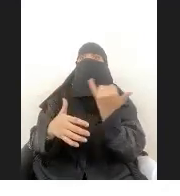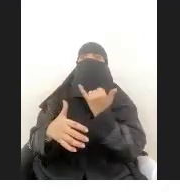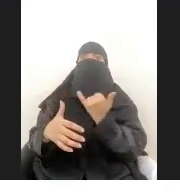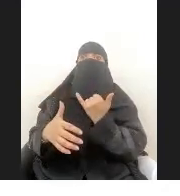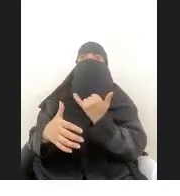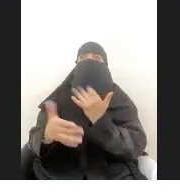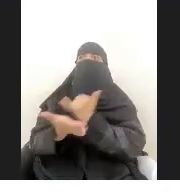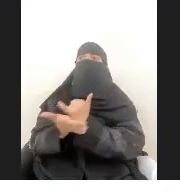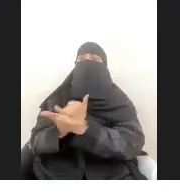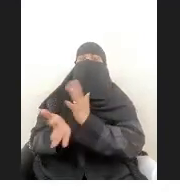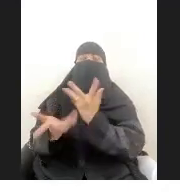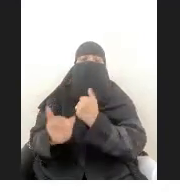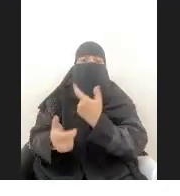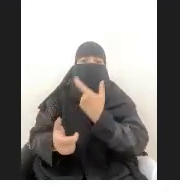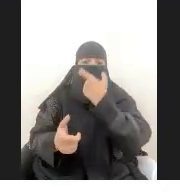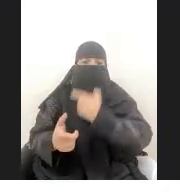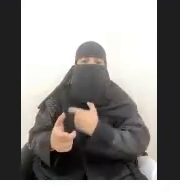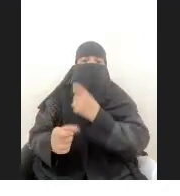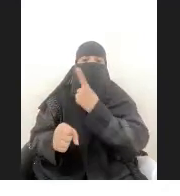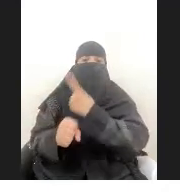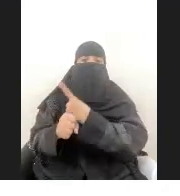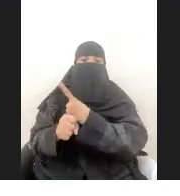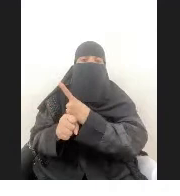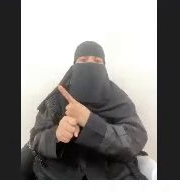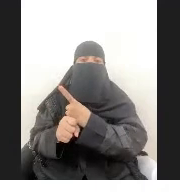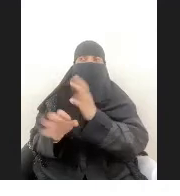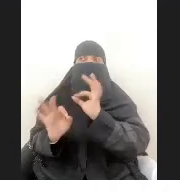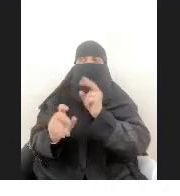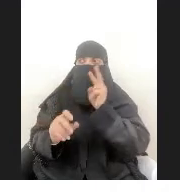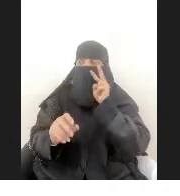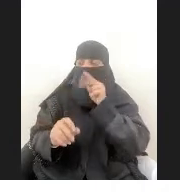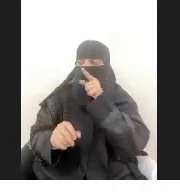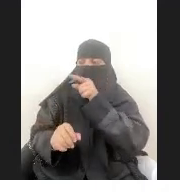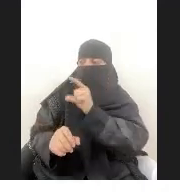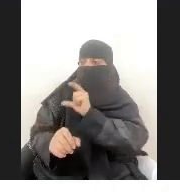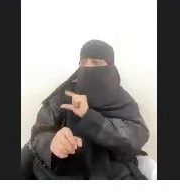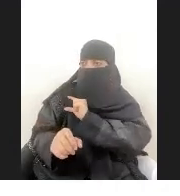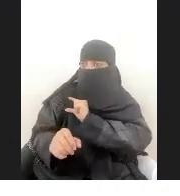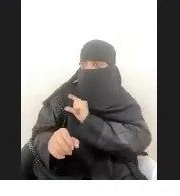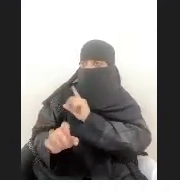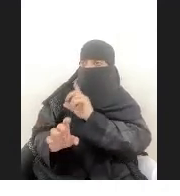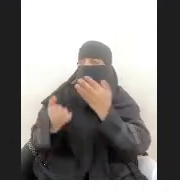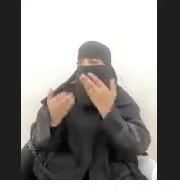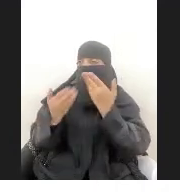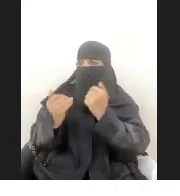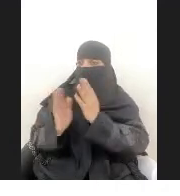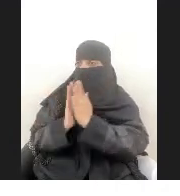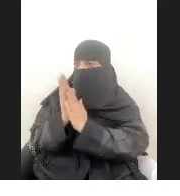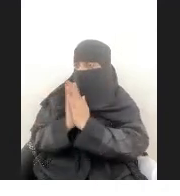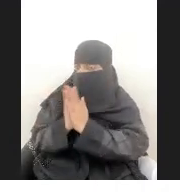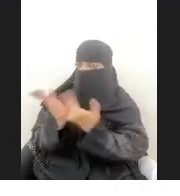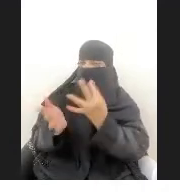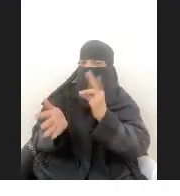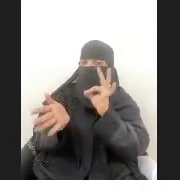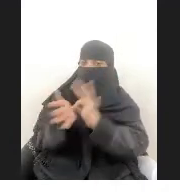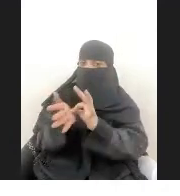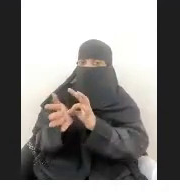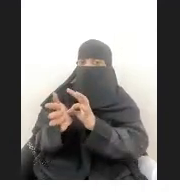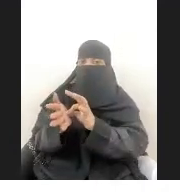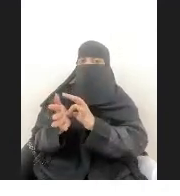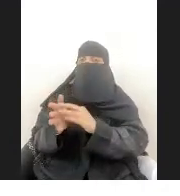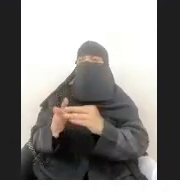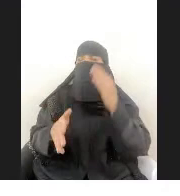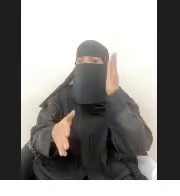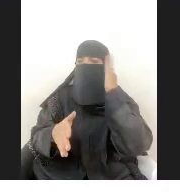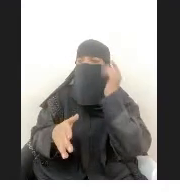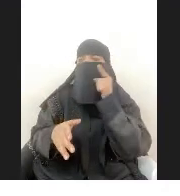التدريس. إذا لقيتوا إنه طلابكم ما بيتفاعلوا في غرف النقاش، اعرفوا إنه الأسئلة اللي